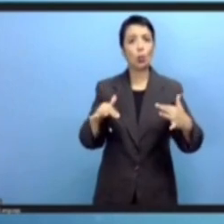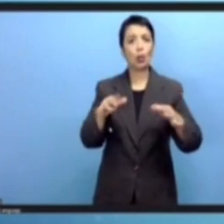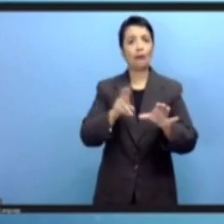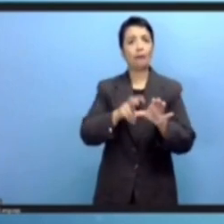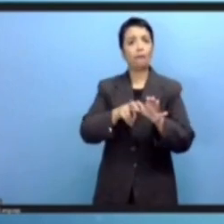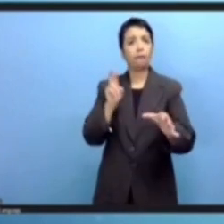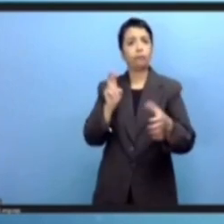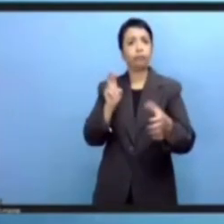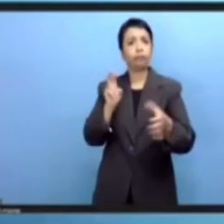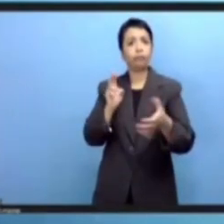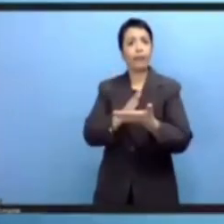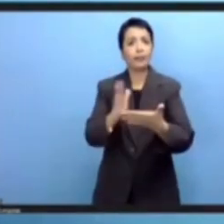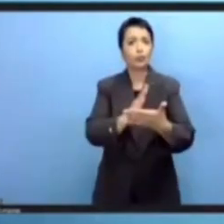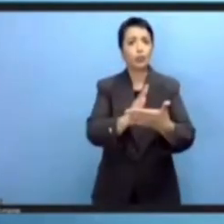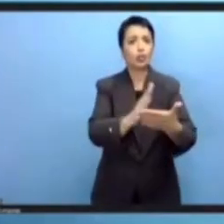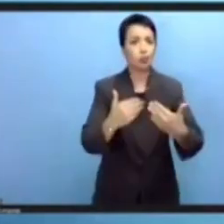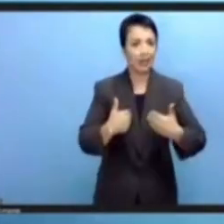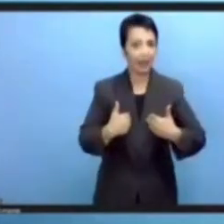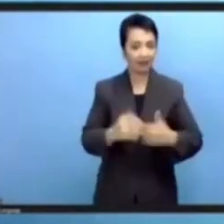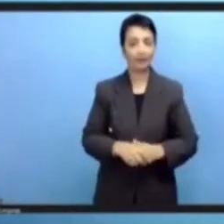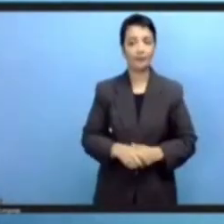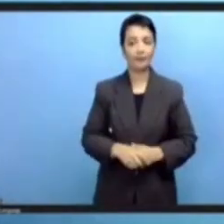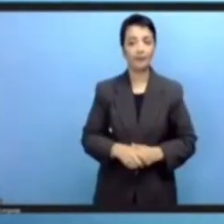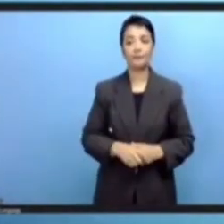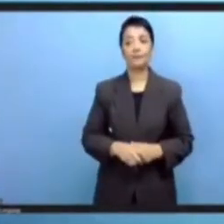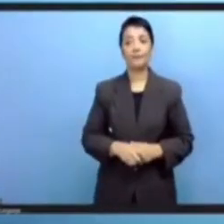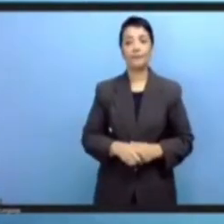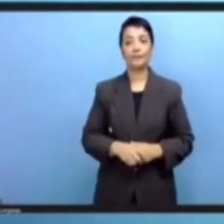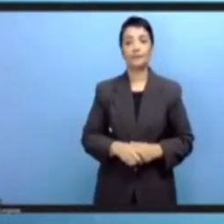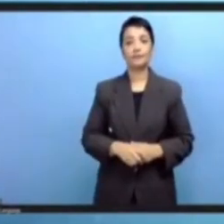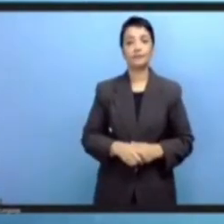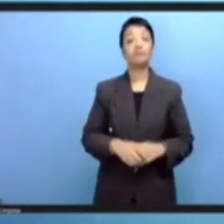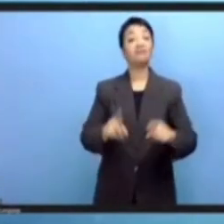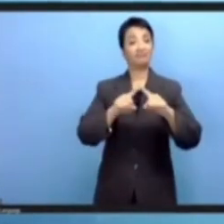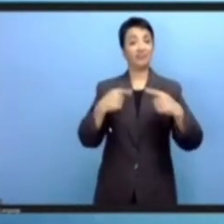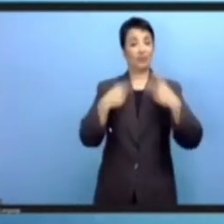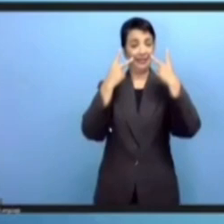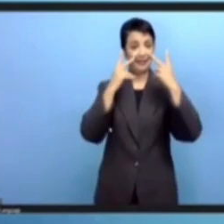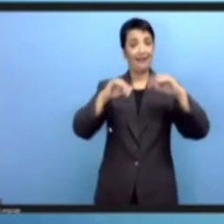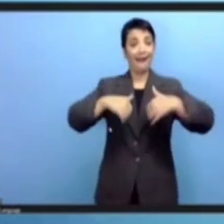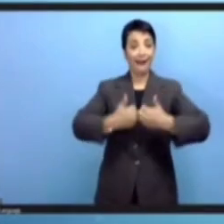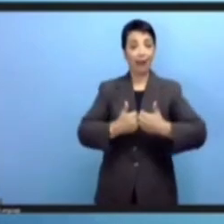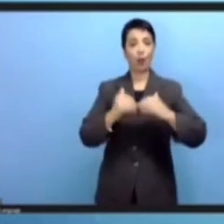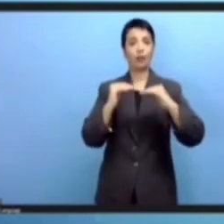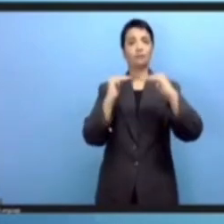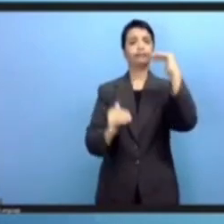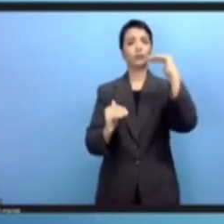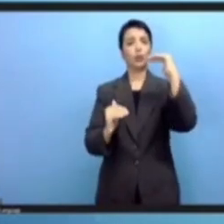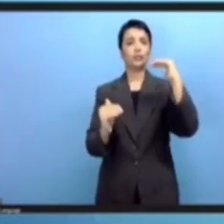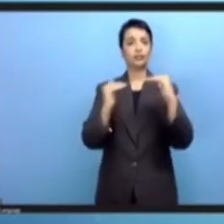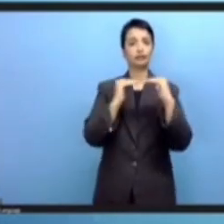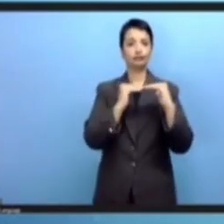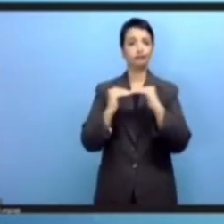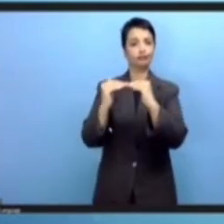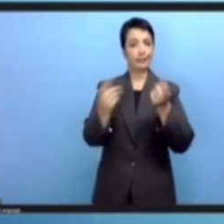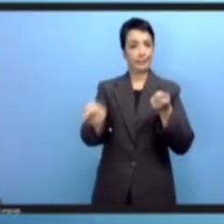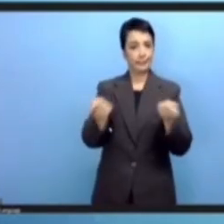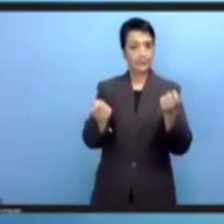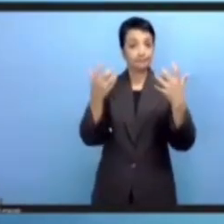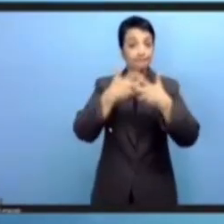luxe de maintenir ses activités au quotidien, alors qu'une grande majorité du monde se retrouvait donc limitée.